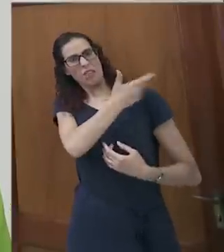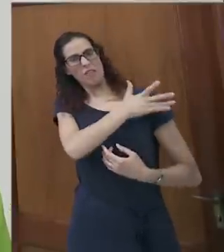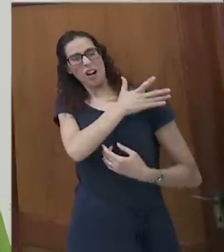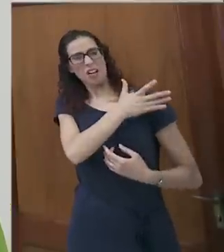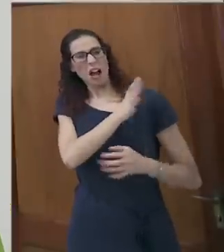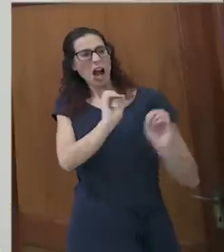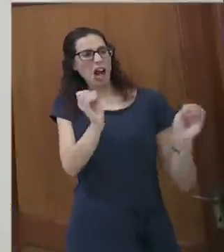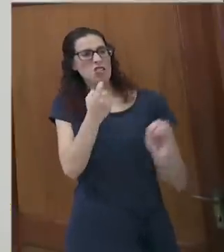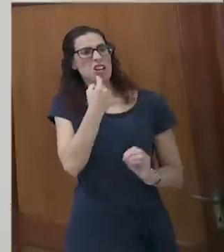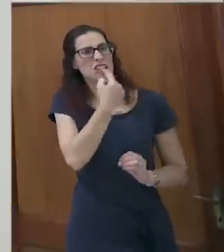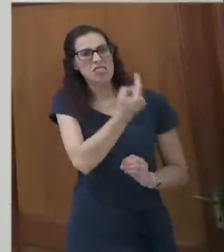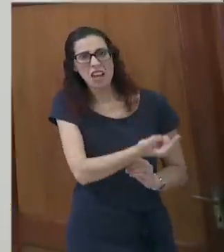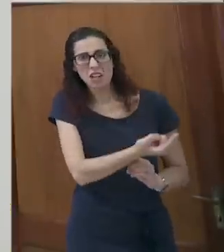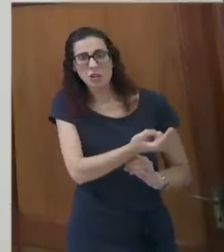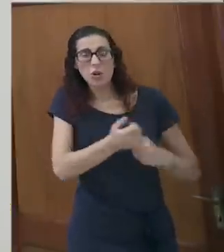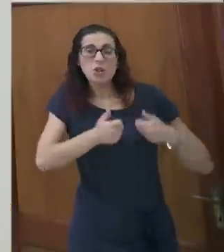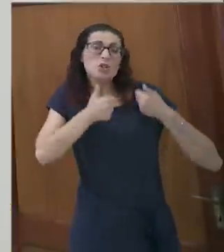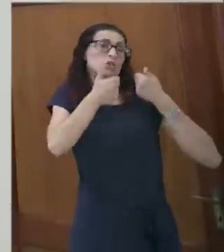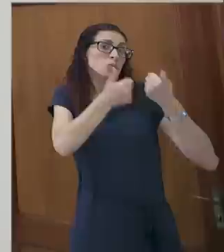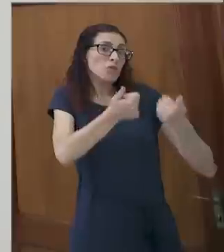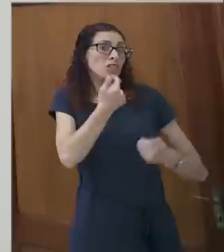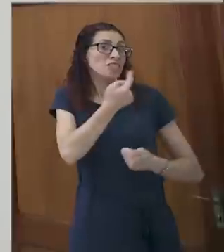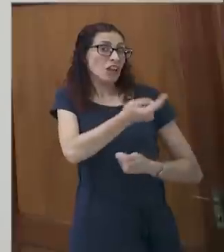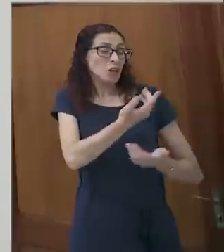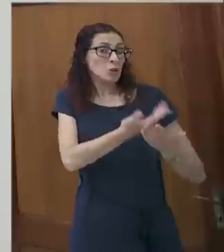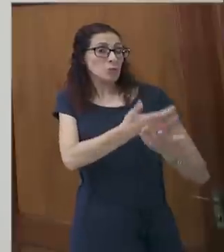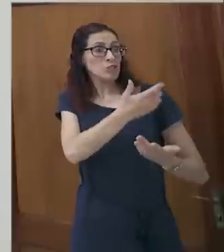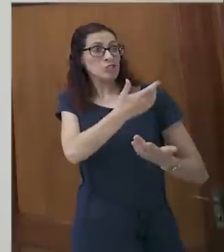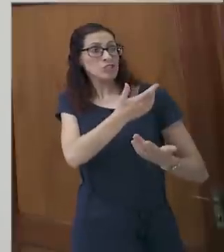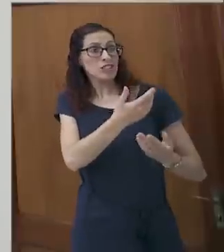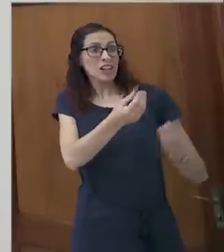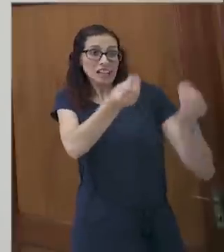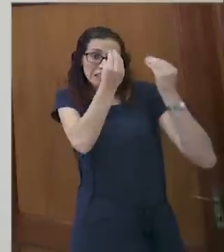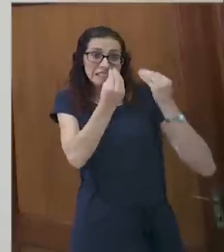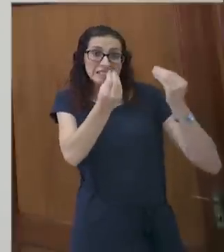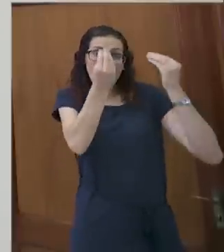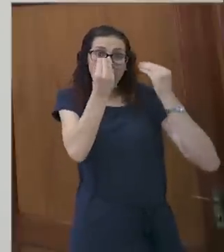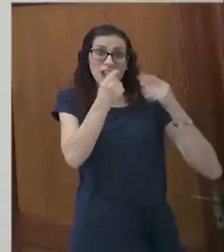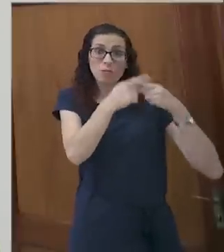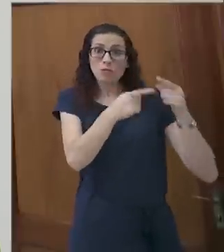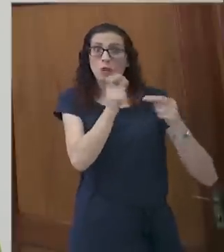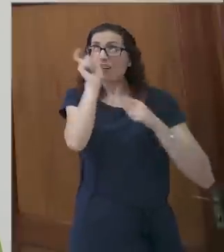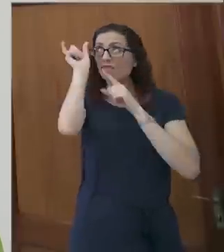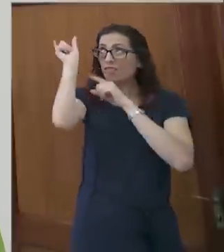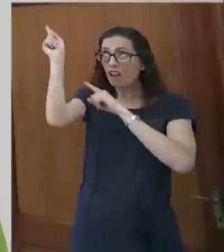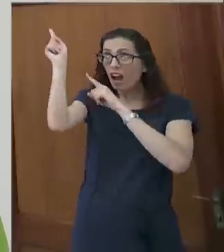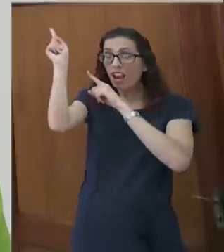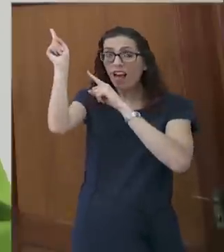xejn, ara nippruvaw inħabbru l-kelma tagħha u m'hemmx rispons.